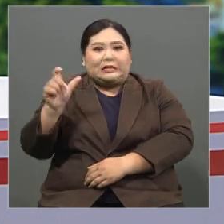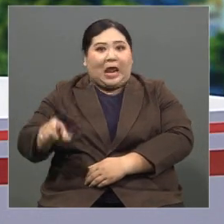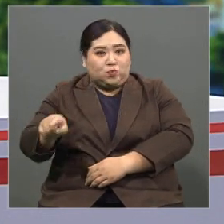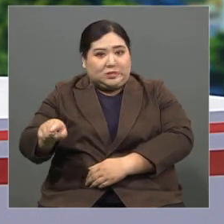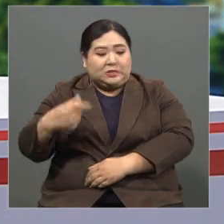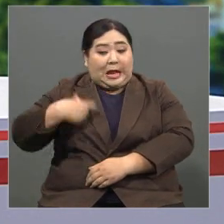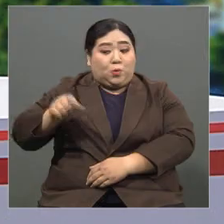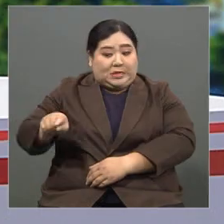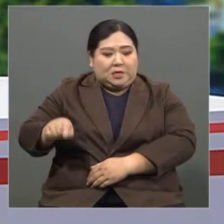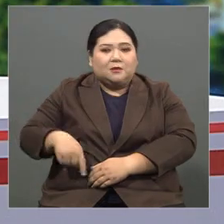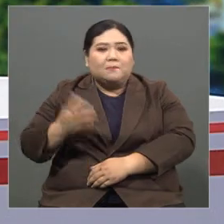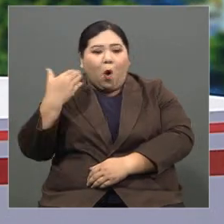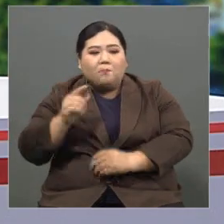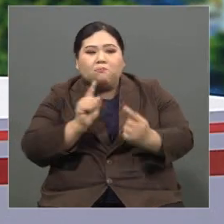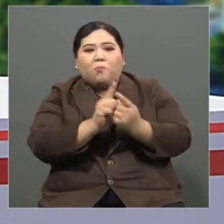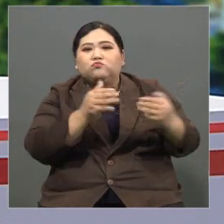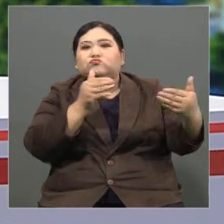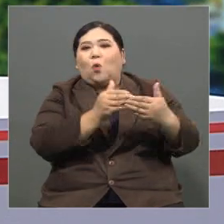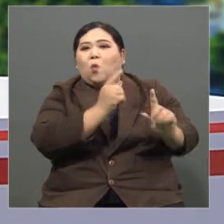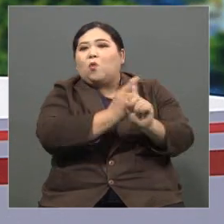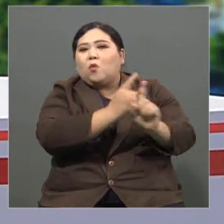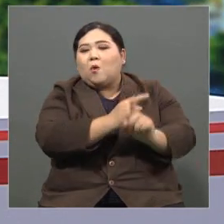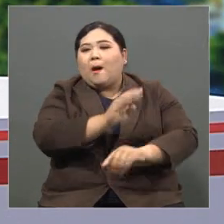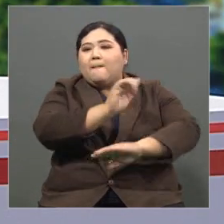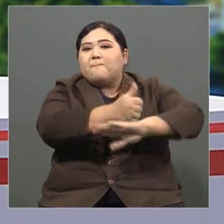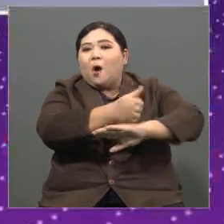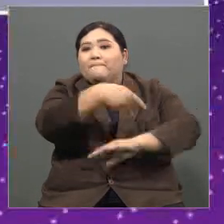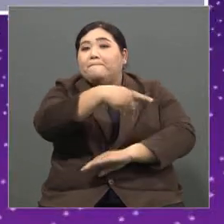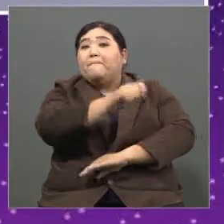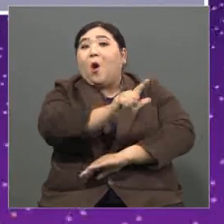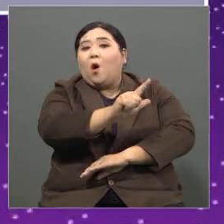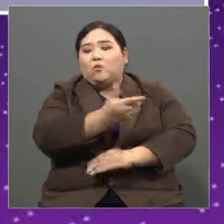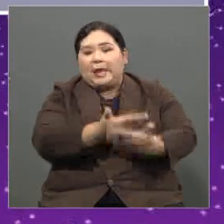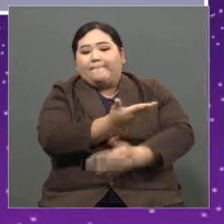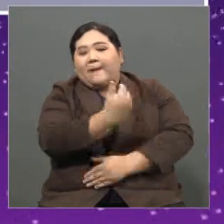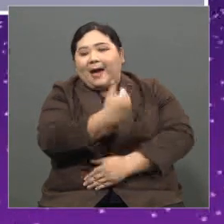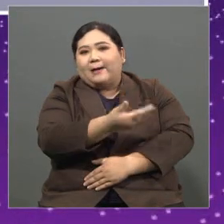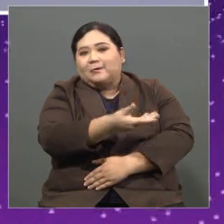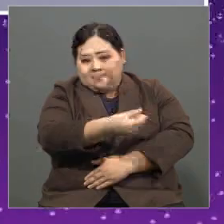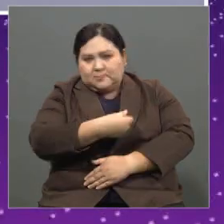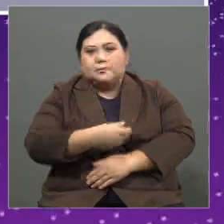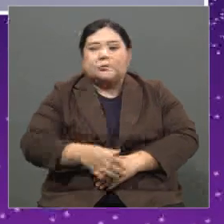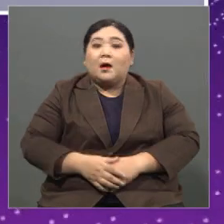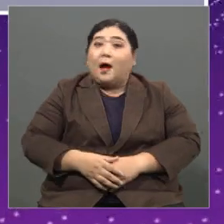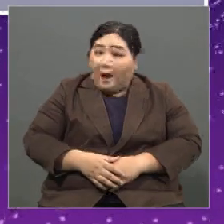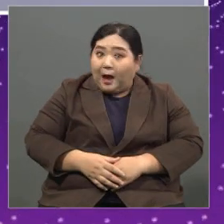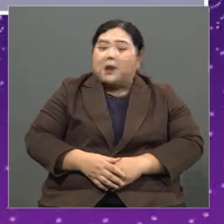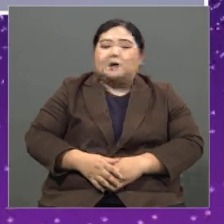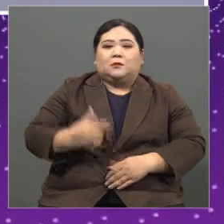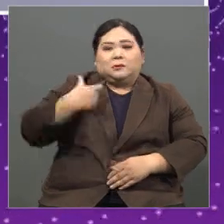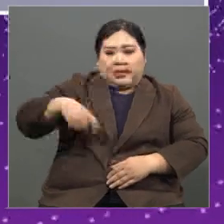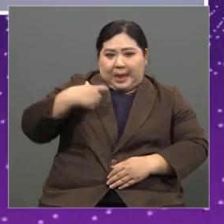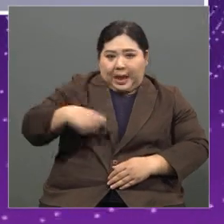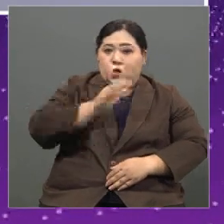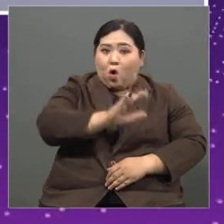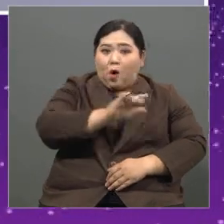จากบอส Paulอืทีนี้เรื่องนี้ทนายความของบอส Paulคุณวิทูลเก่งงานเนี่ยบอกนะครับว่าตอนนี้กำลังรวบรวมพยานหลักฐานอยู่